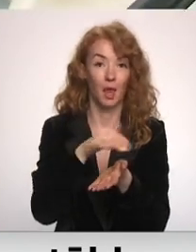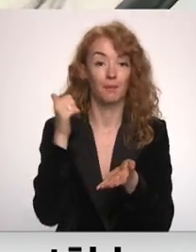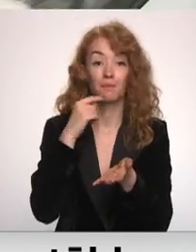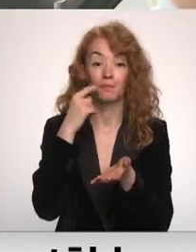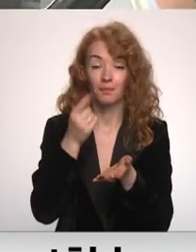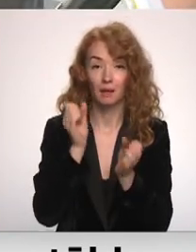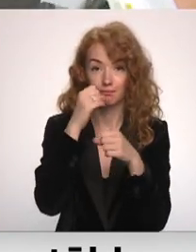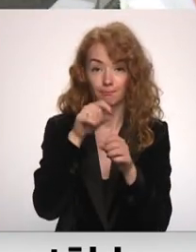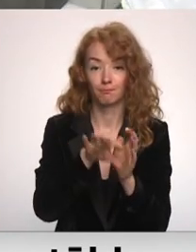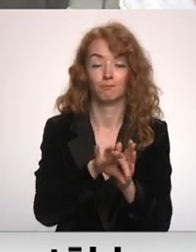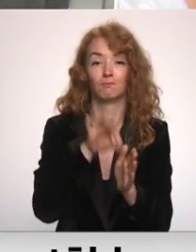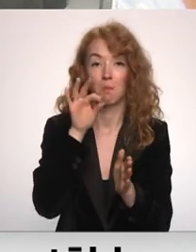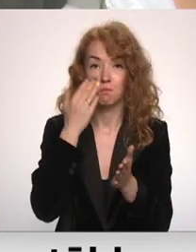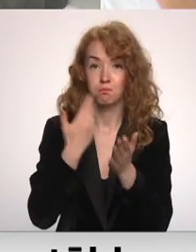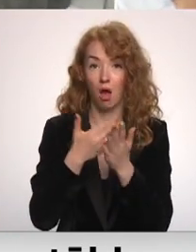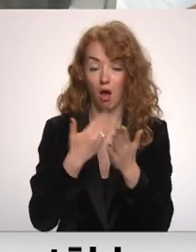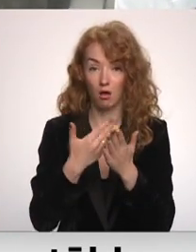paraugu. Jā.